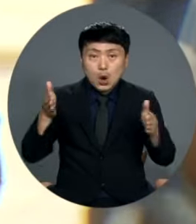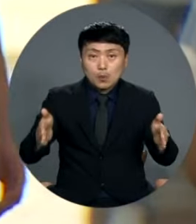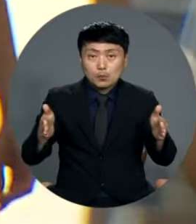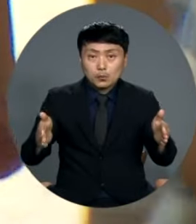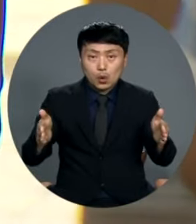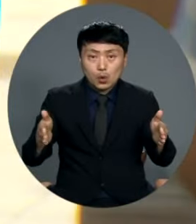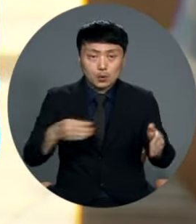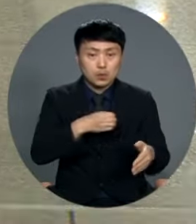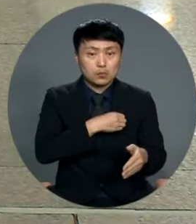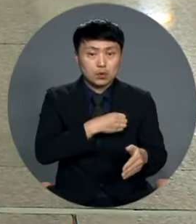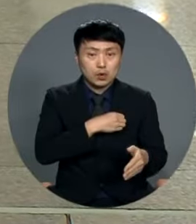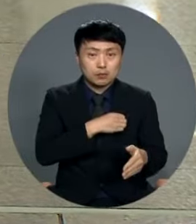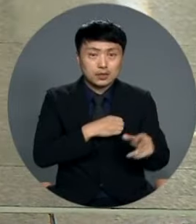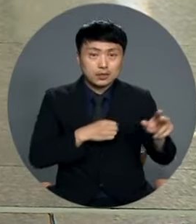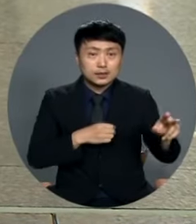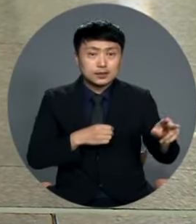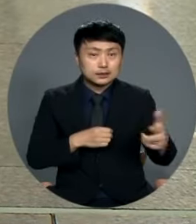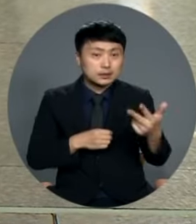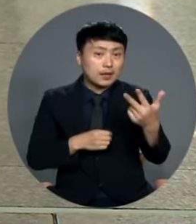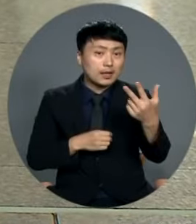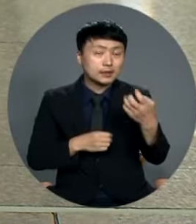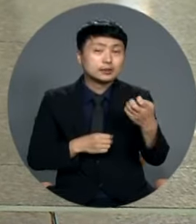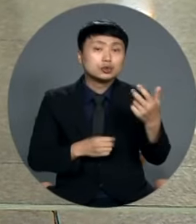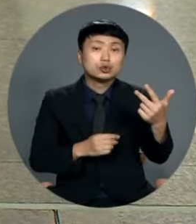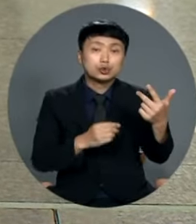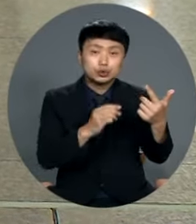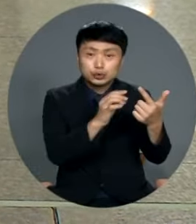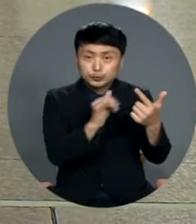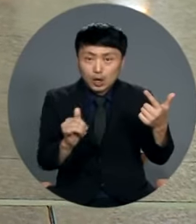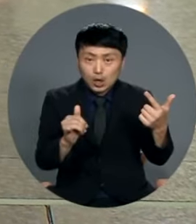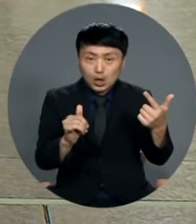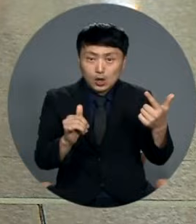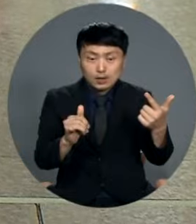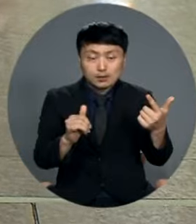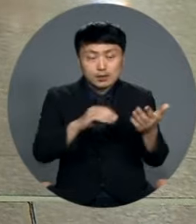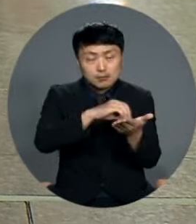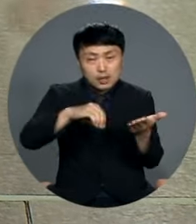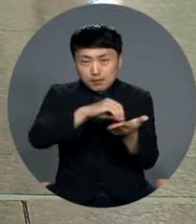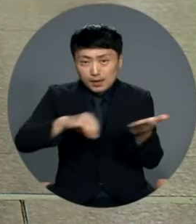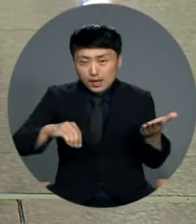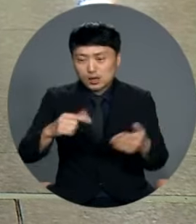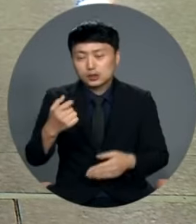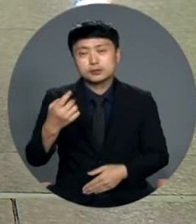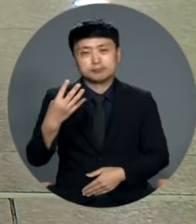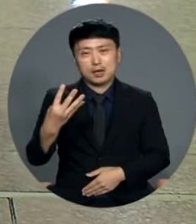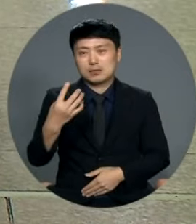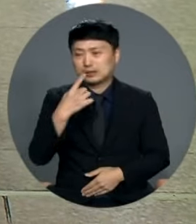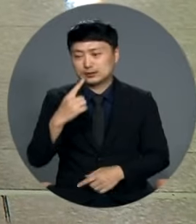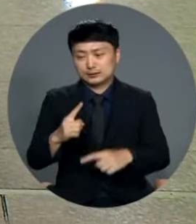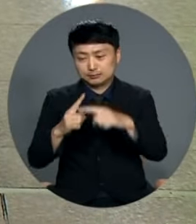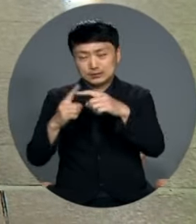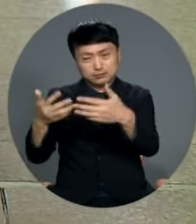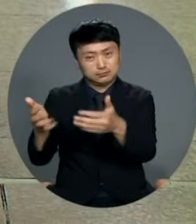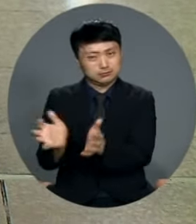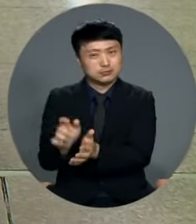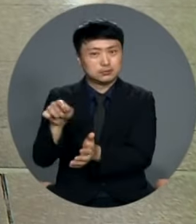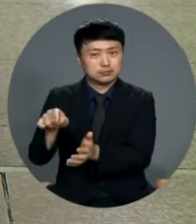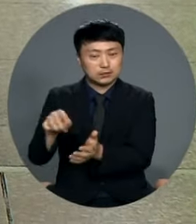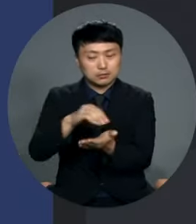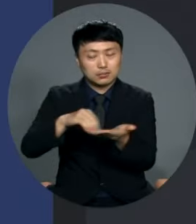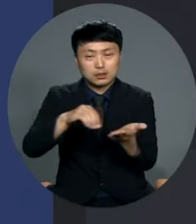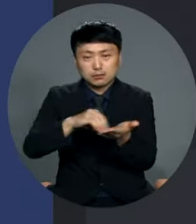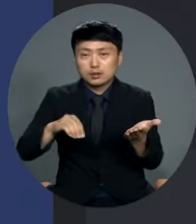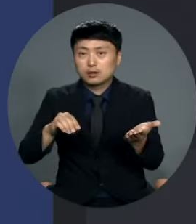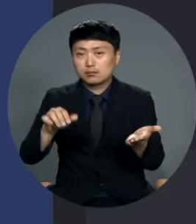전체 조합원 746명 가운데 간호직군에서만 64명이 노조를 탈퇴했습니다.